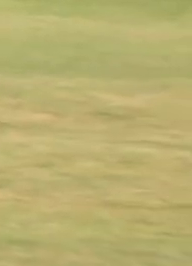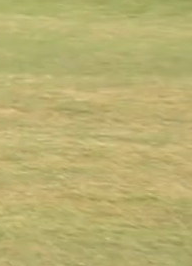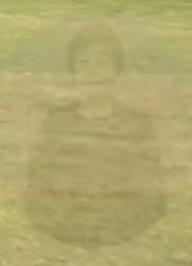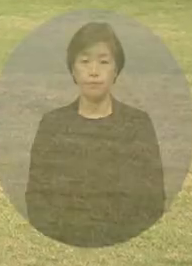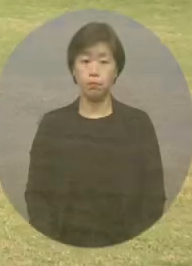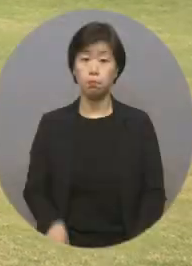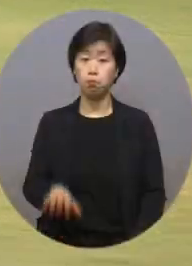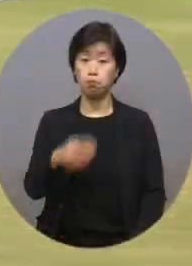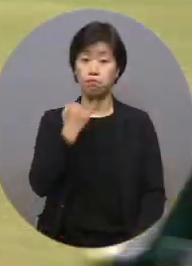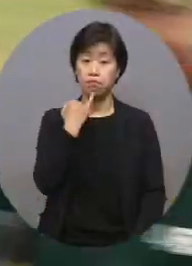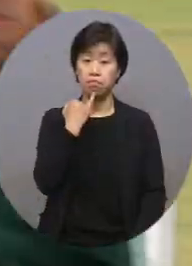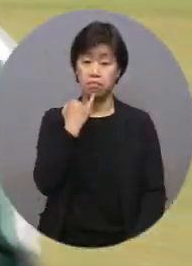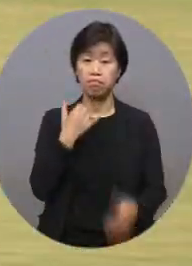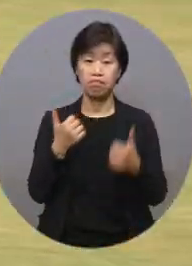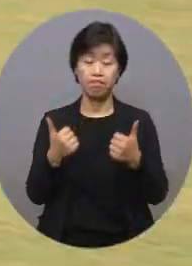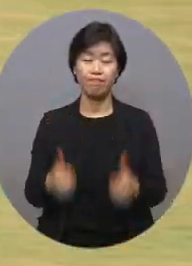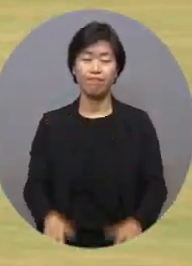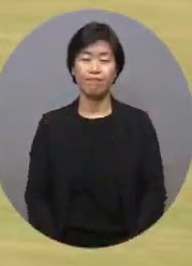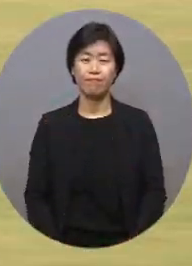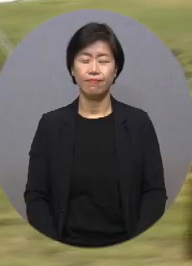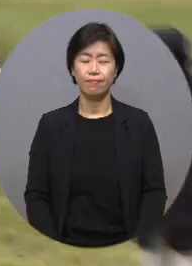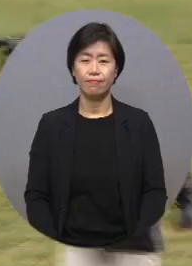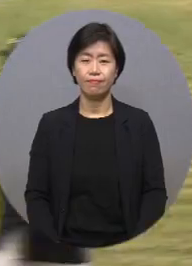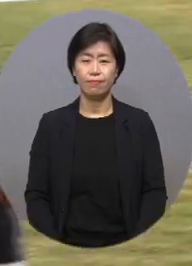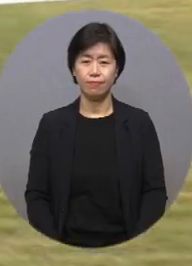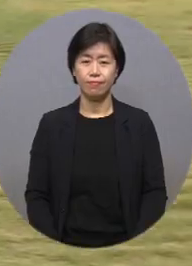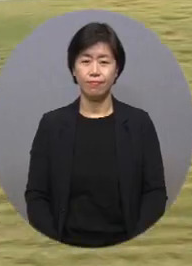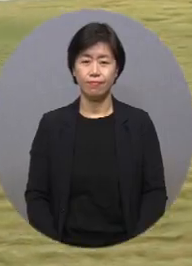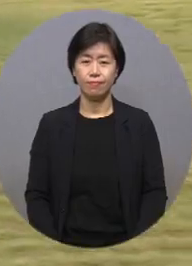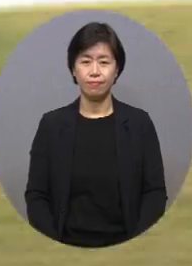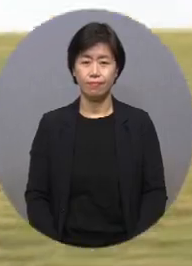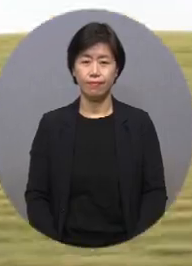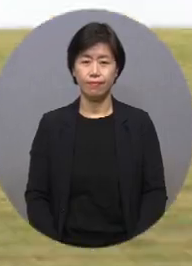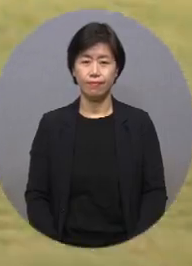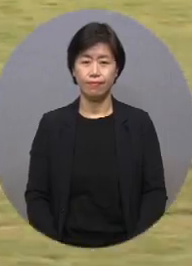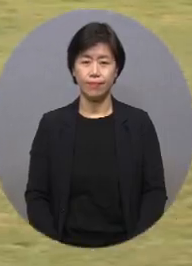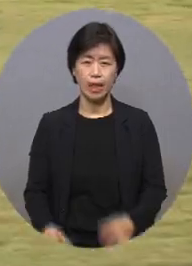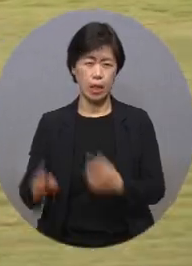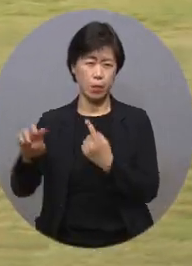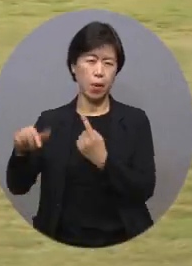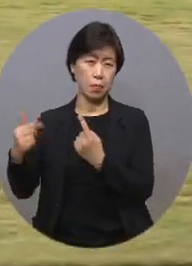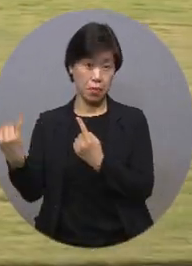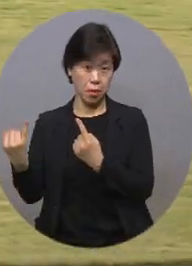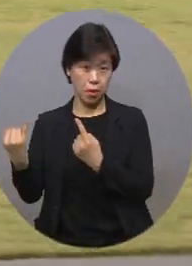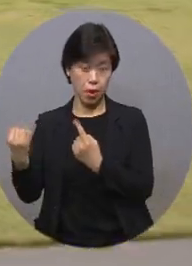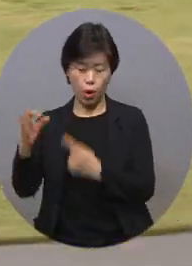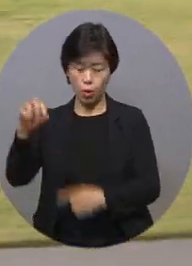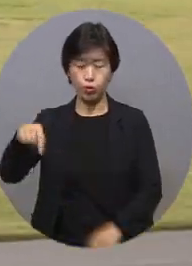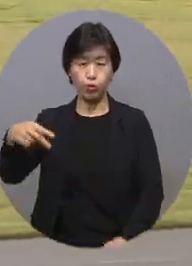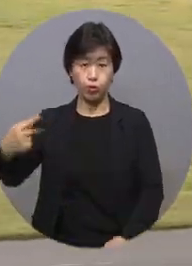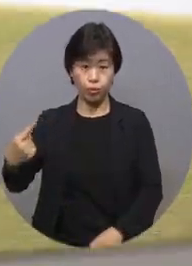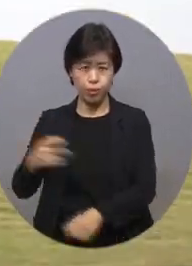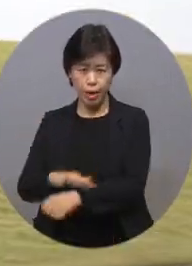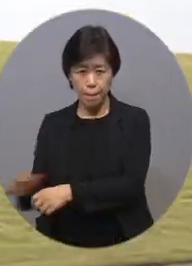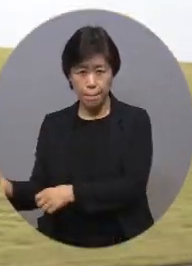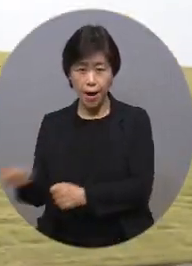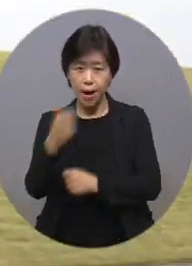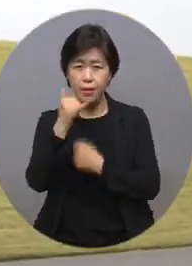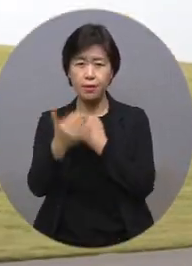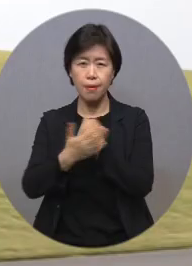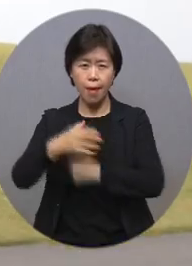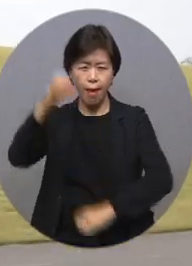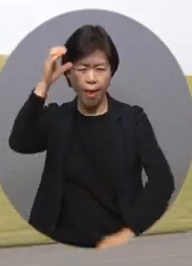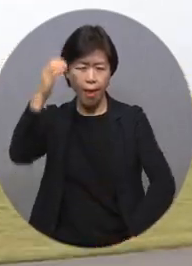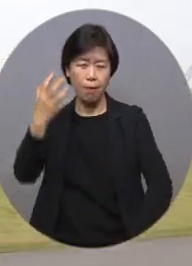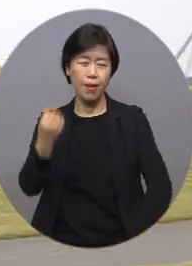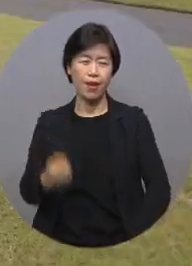괜찮아, 괜찮아, 배우해. 맛있어. 승선이 우드를 엄청 잘 친다 그래서 진짜 기대 엄청